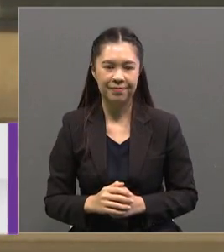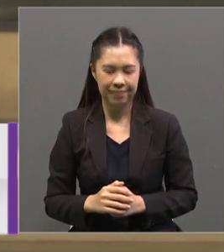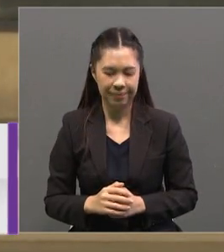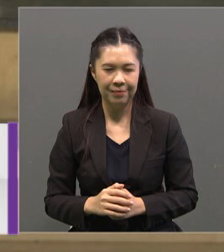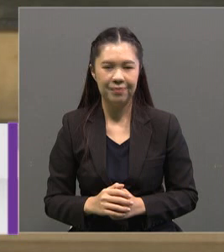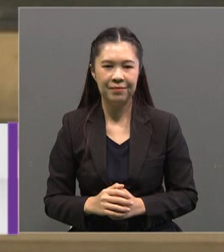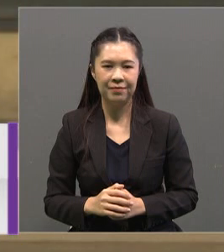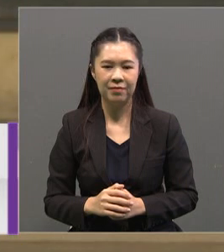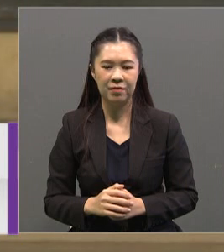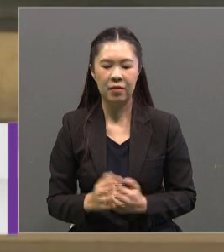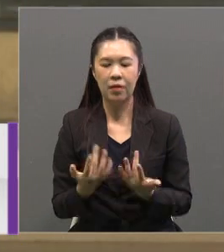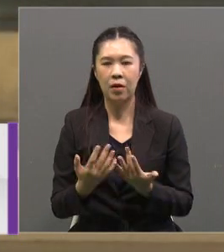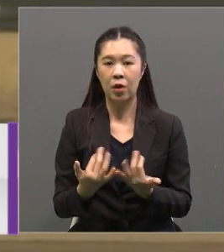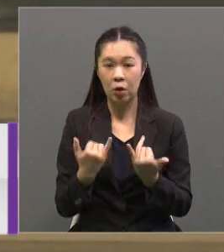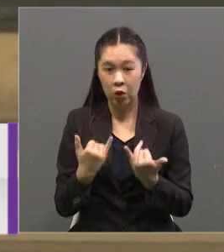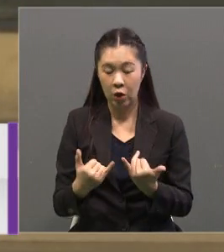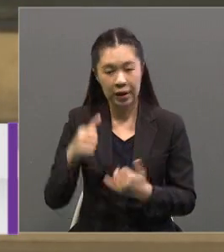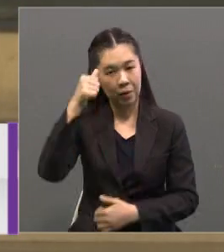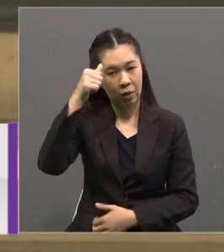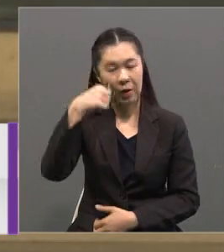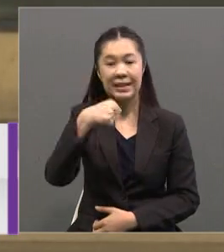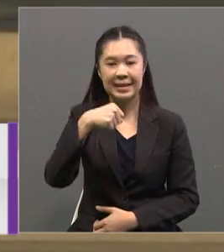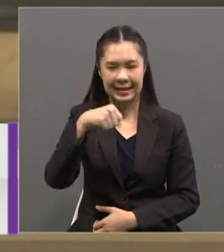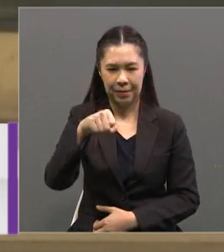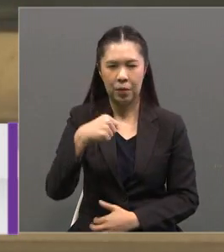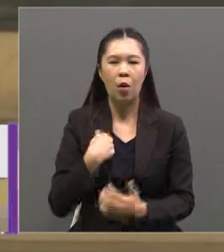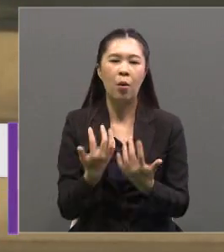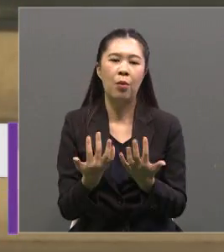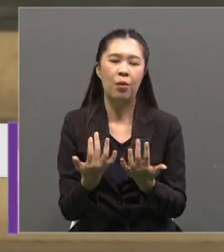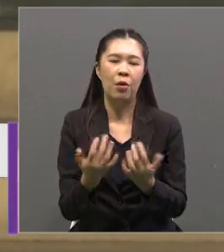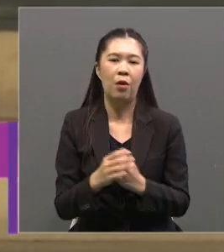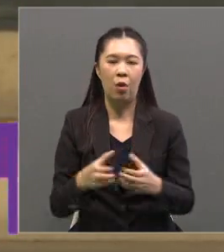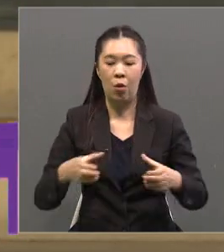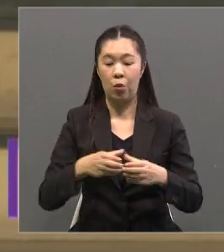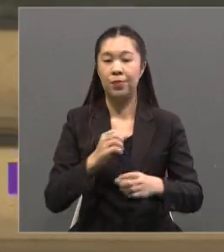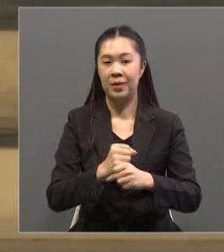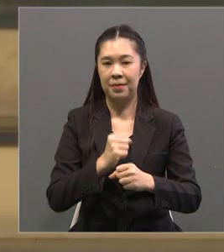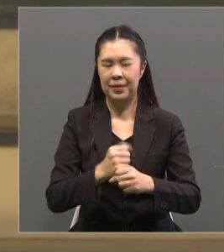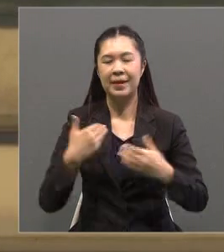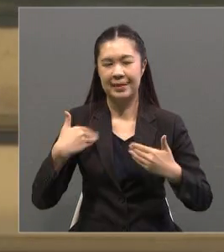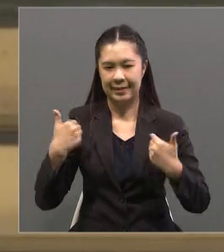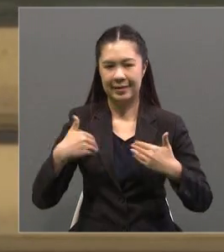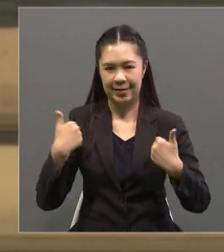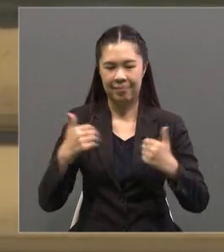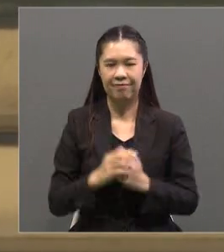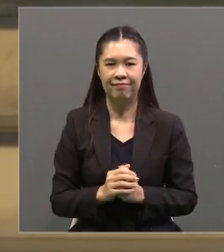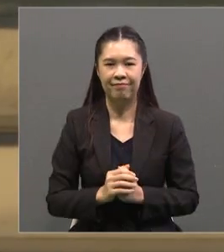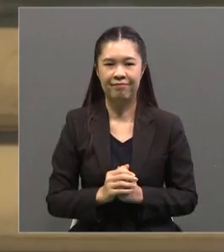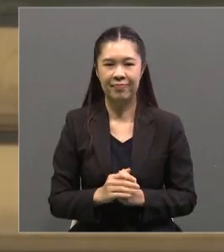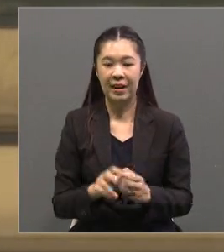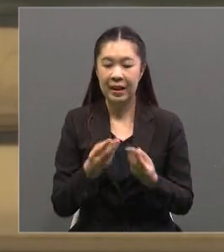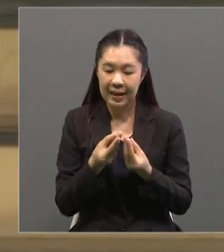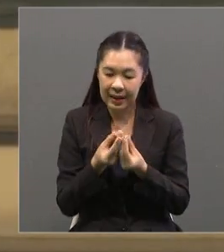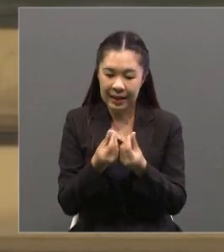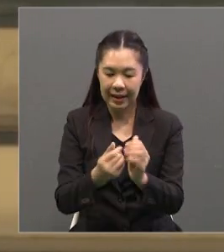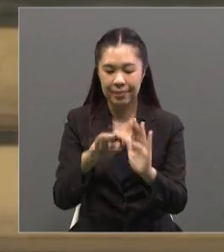ากไว้ว่าจะเป็น14วันตอนนี้เหลือ10วันแล้วนะครับซึ่งทางคณะทำงานยินดีครับแล้วก็ยืนยันว่าเราจะส่งกรอบในรายละเอียดทั้